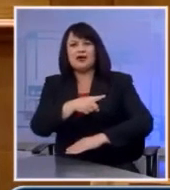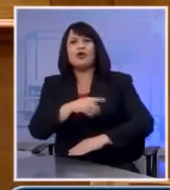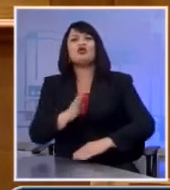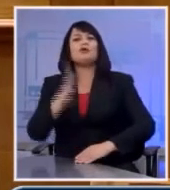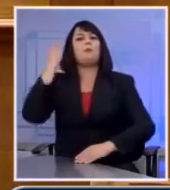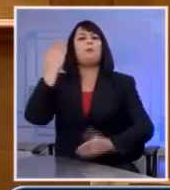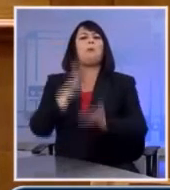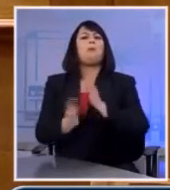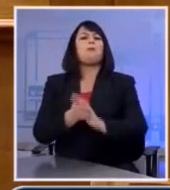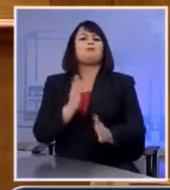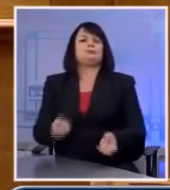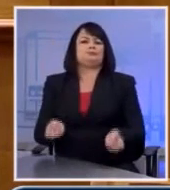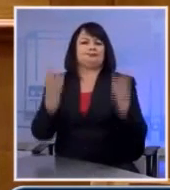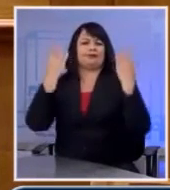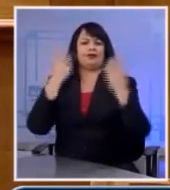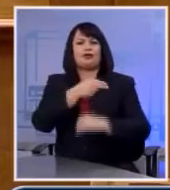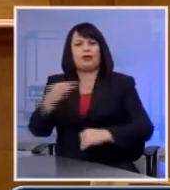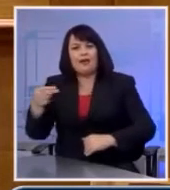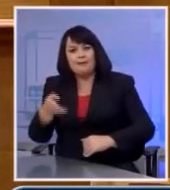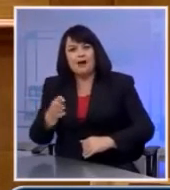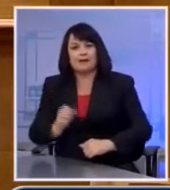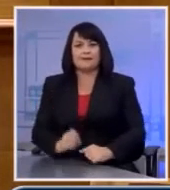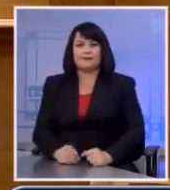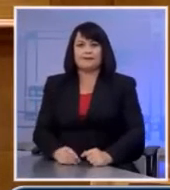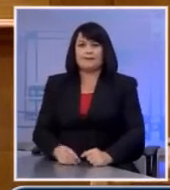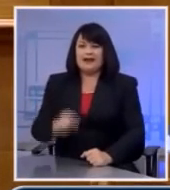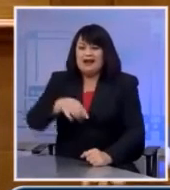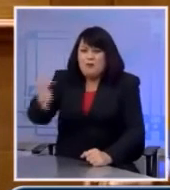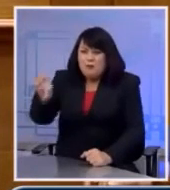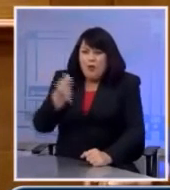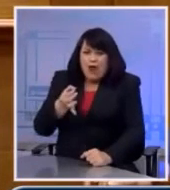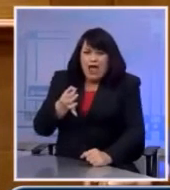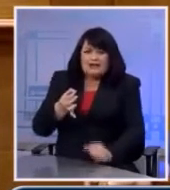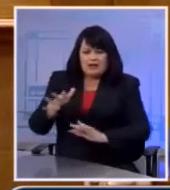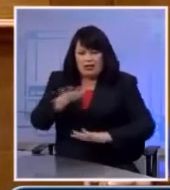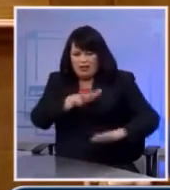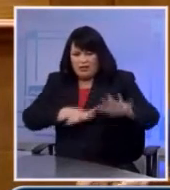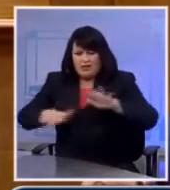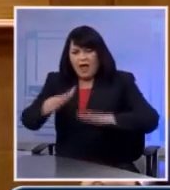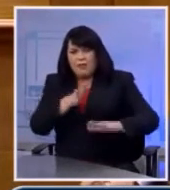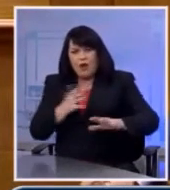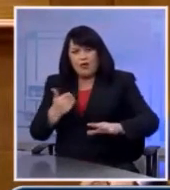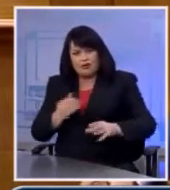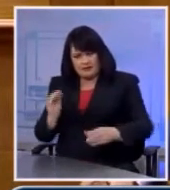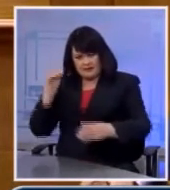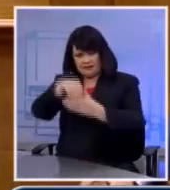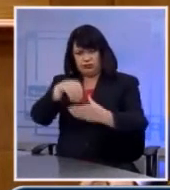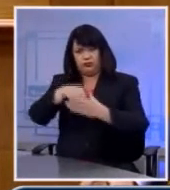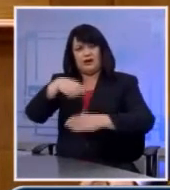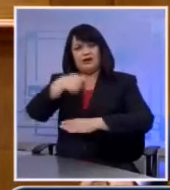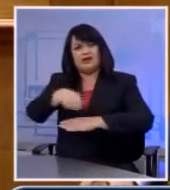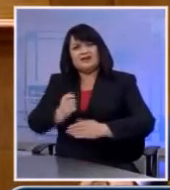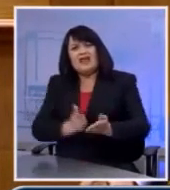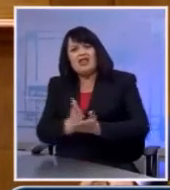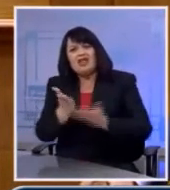αρχείο, μια για πάντα. Και μιλάτε εσείς για διαπλοκή και για παρεμβάσεις στη δικαιοσύνη.